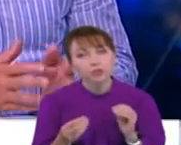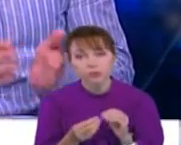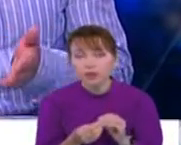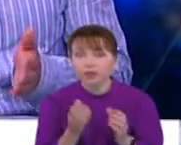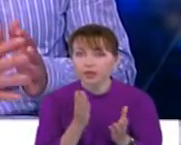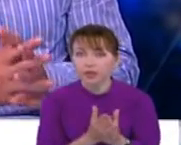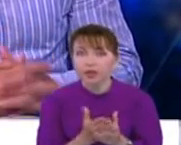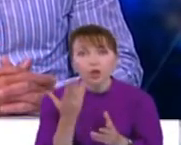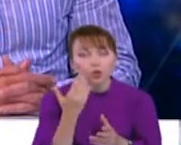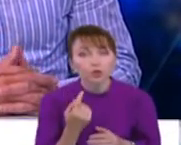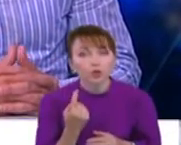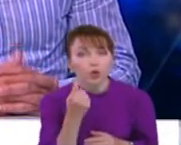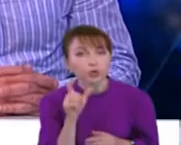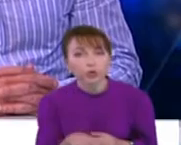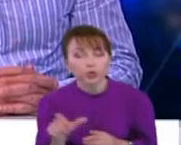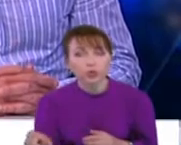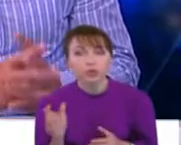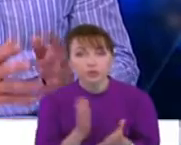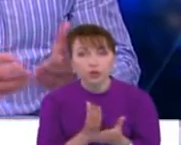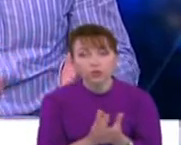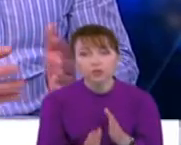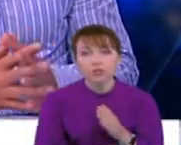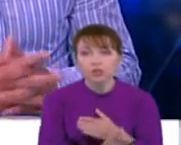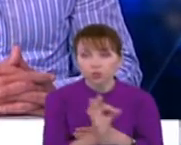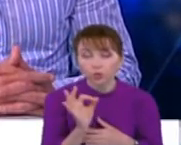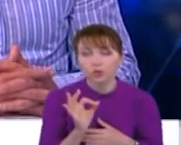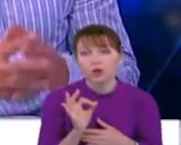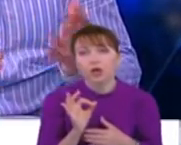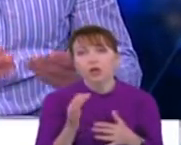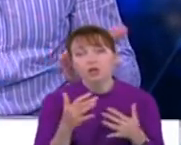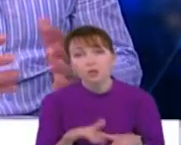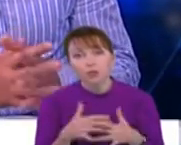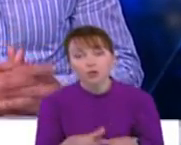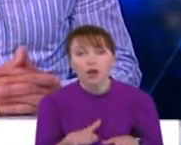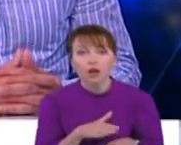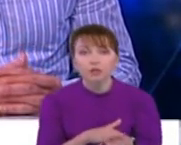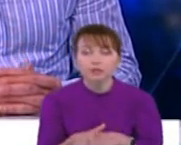коли одні люди знаходяться на сході, знаходяться в морях і